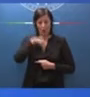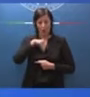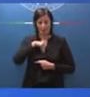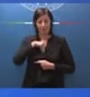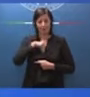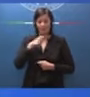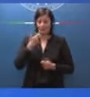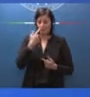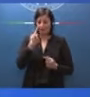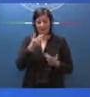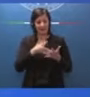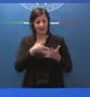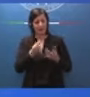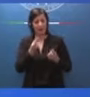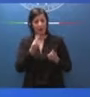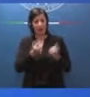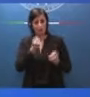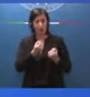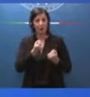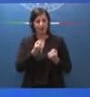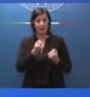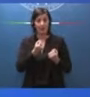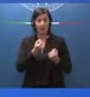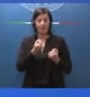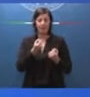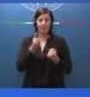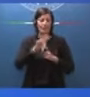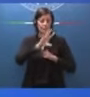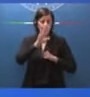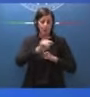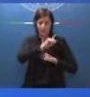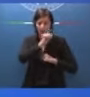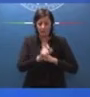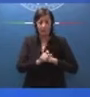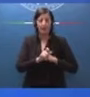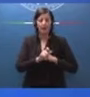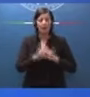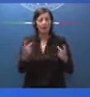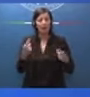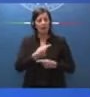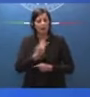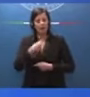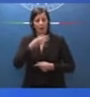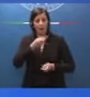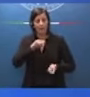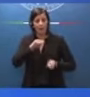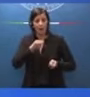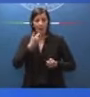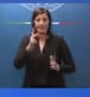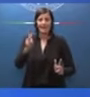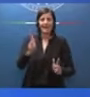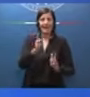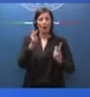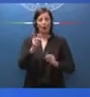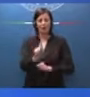difficoltà economica per milioni di Italiani però di riuscire a fare una manovra non miracolosa o miracolistica